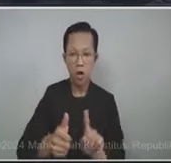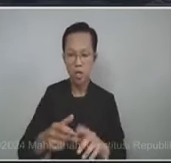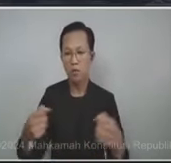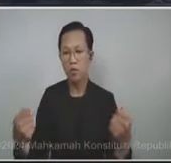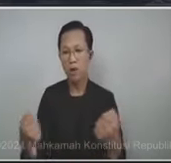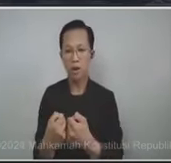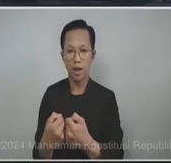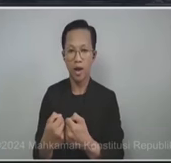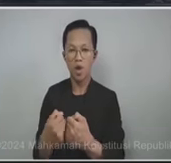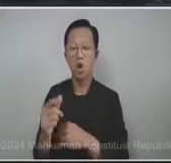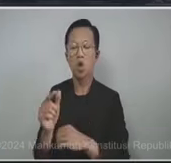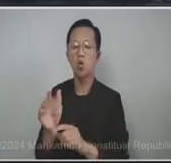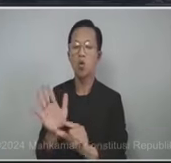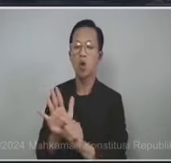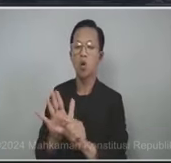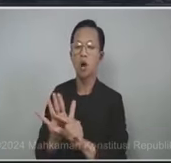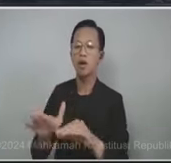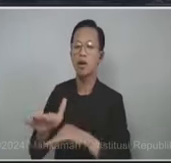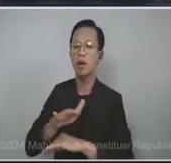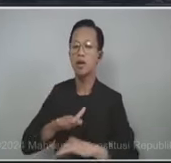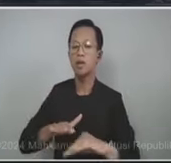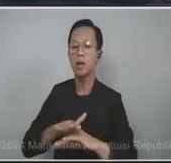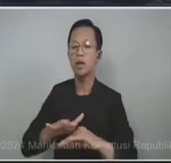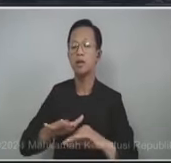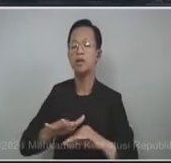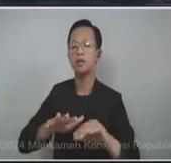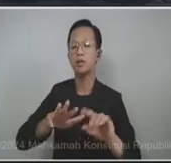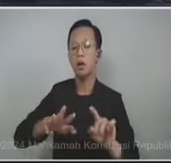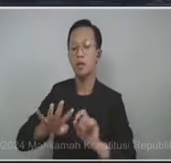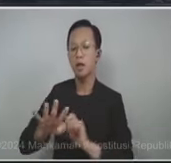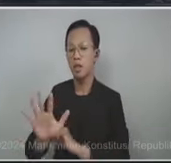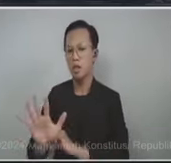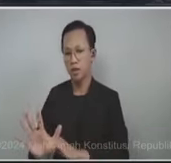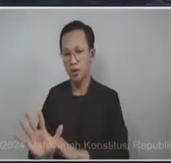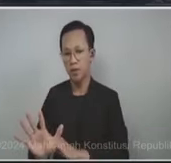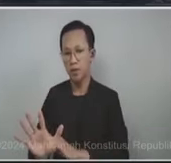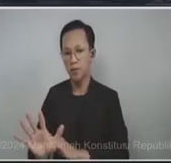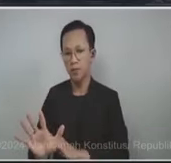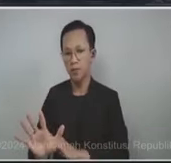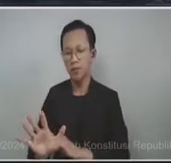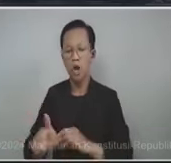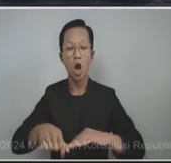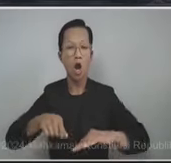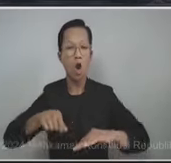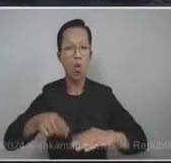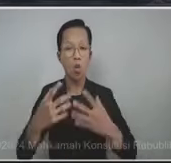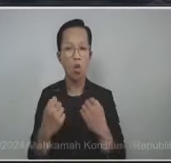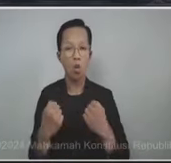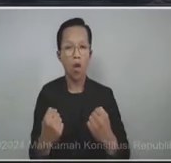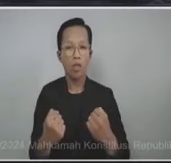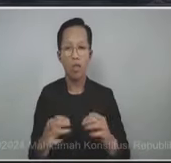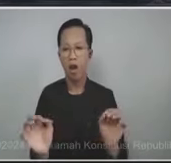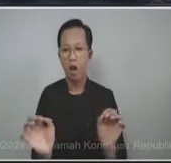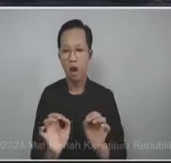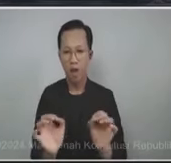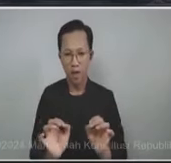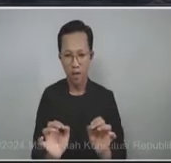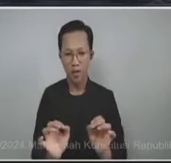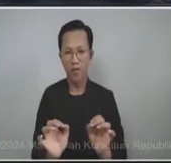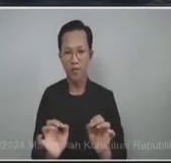1945 diulang UD NRI tahun 1945 dan tidak mempunyai kekuatan hukum mengikat sepanjang tidak